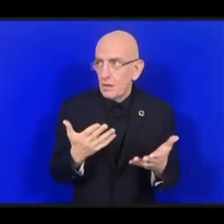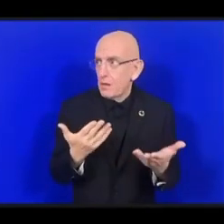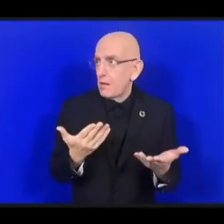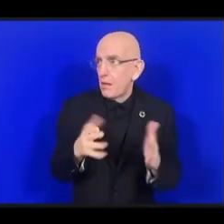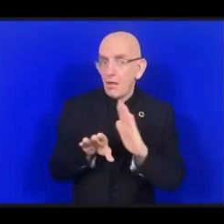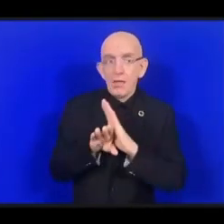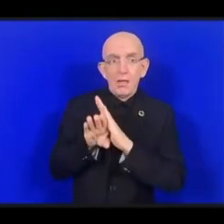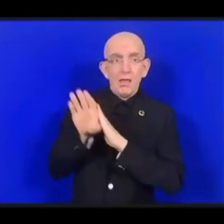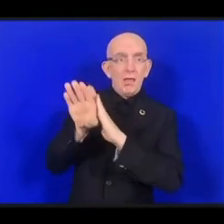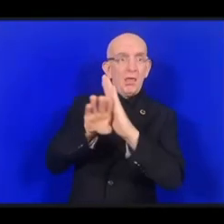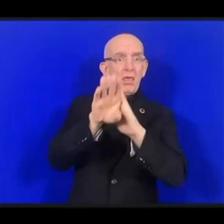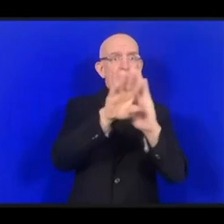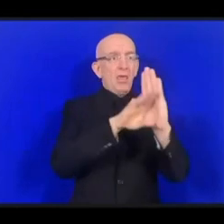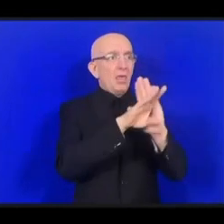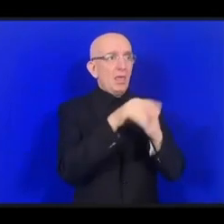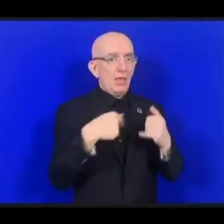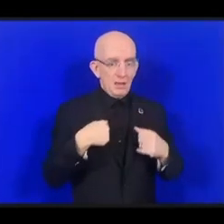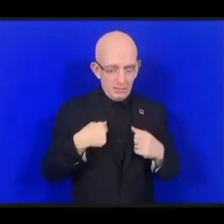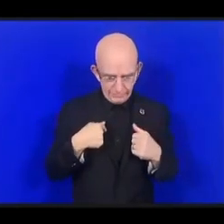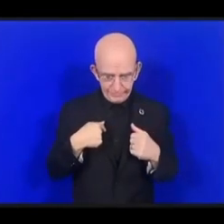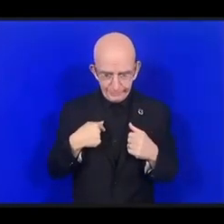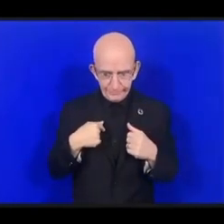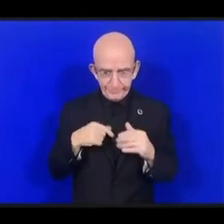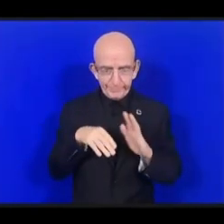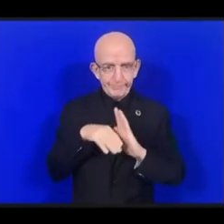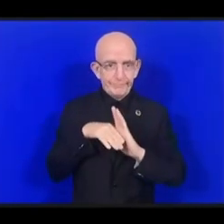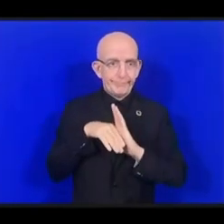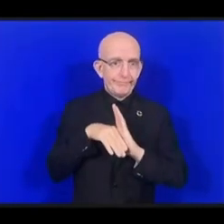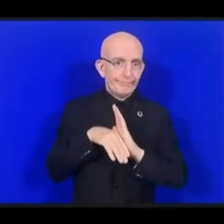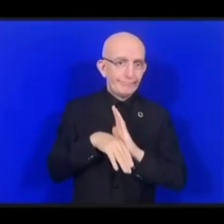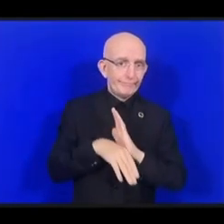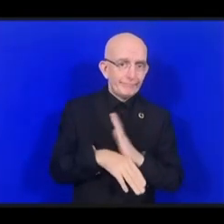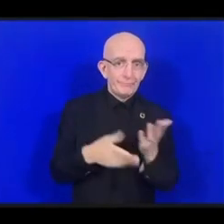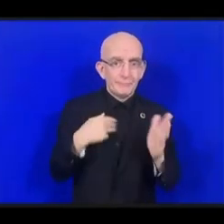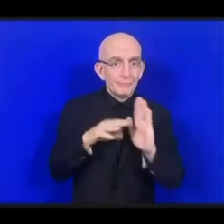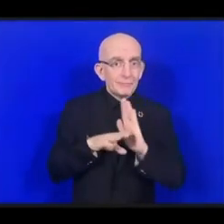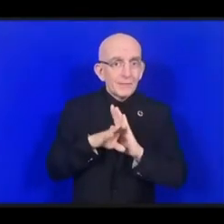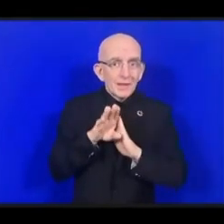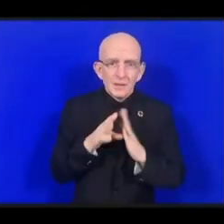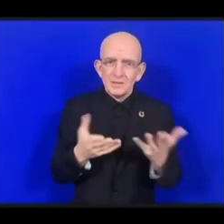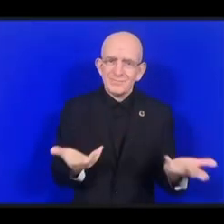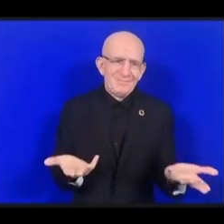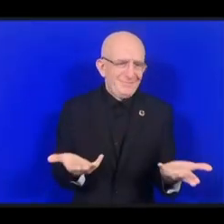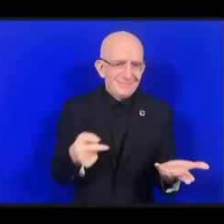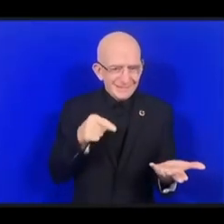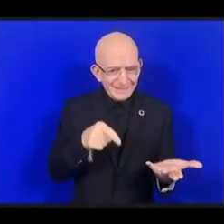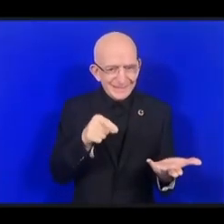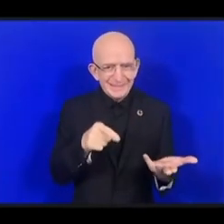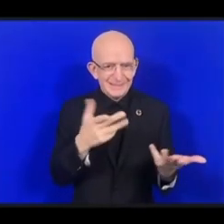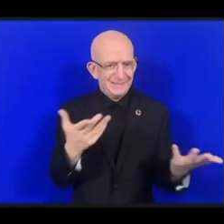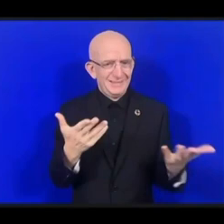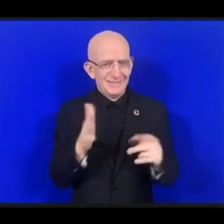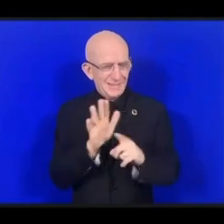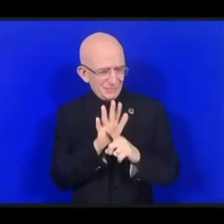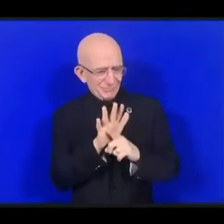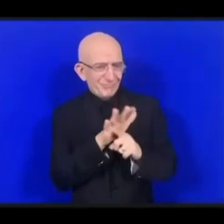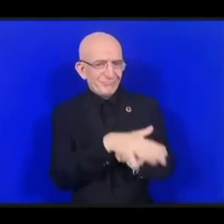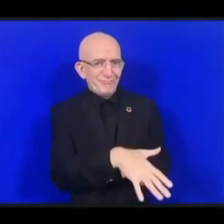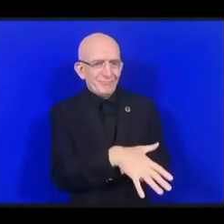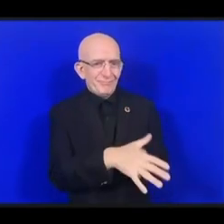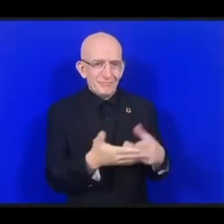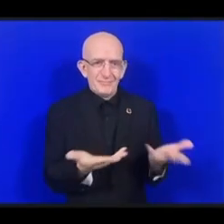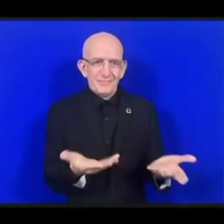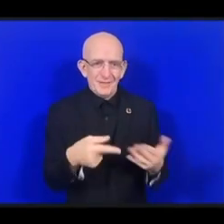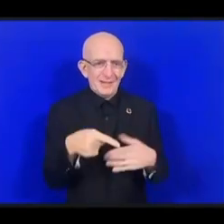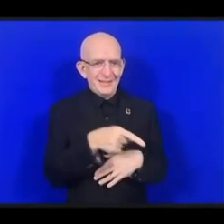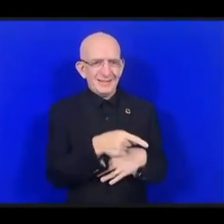え人間の発展も遅れてしまいますですので我々産業として何かこれに対して対応しなければならない